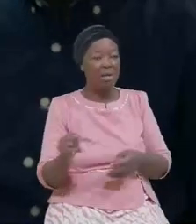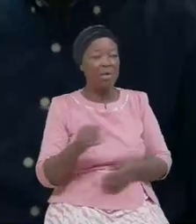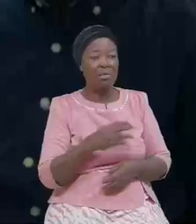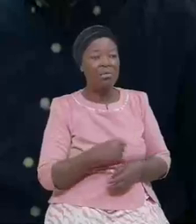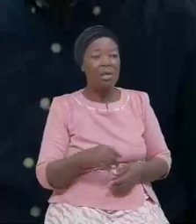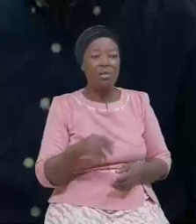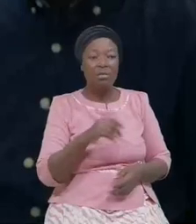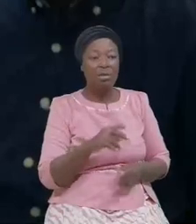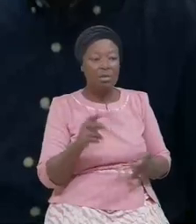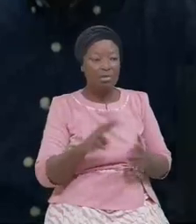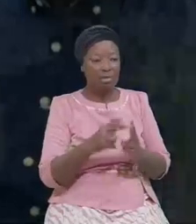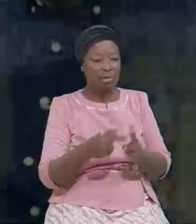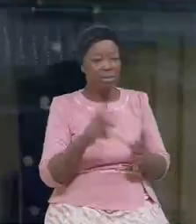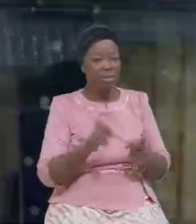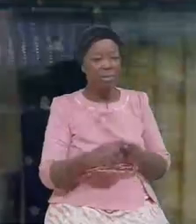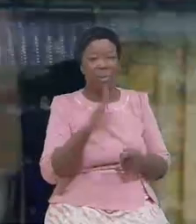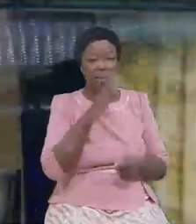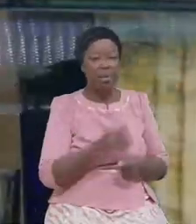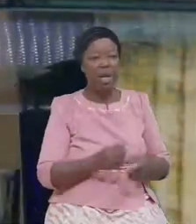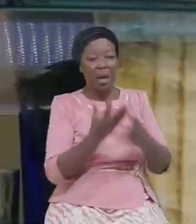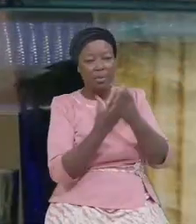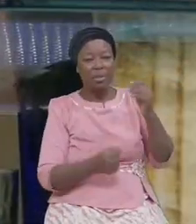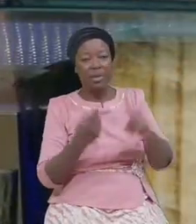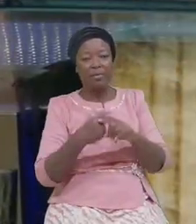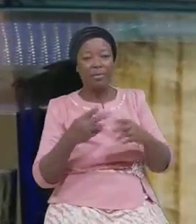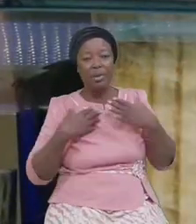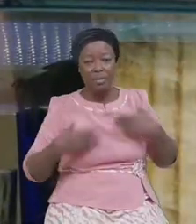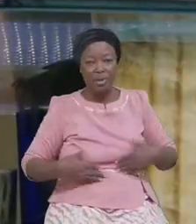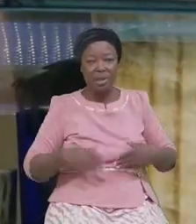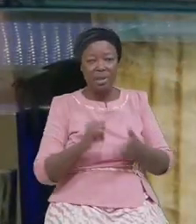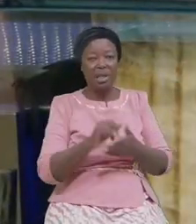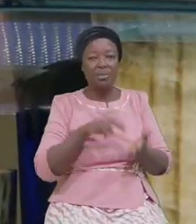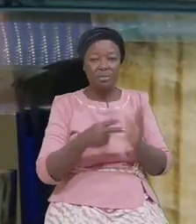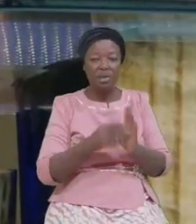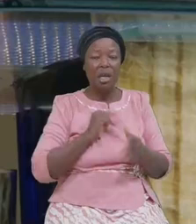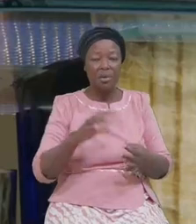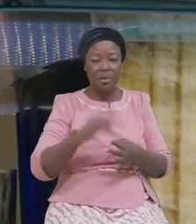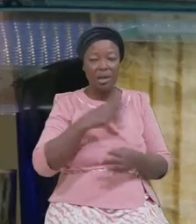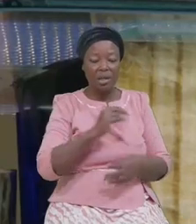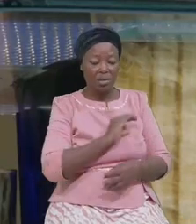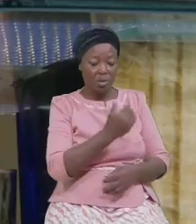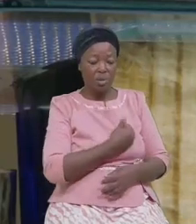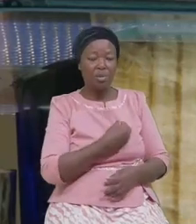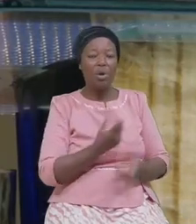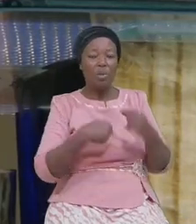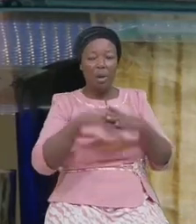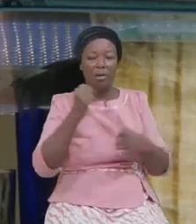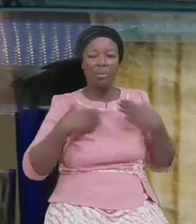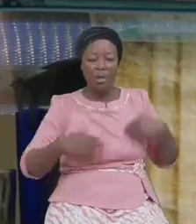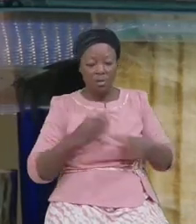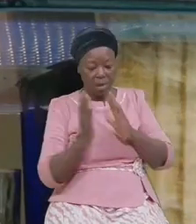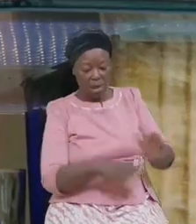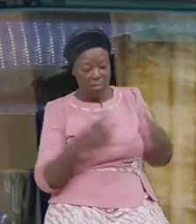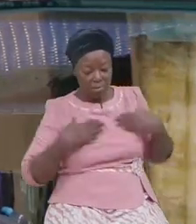et demeurer auprès du Seigneur. Nous voulons sortir de ce corps, que l'esprit sorte de ce